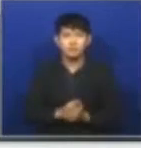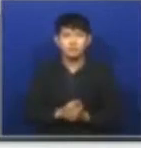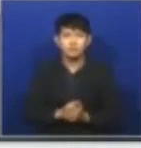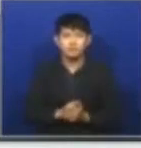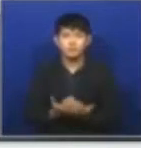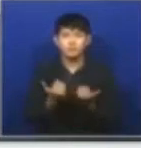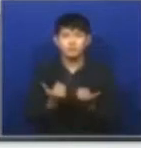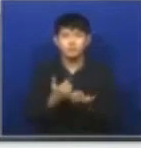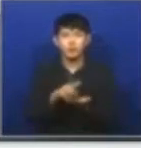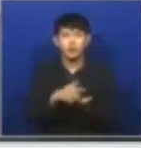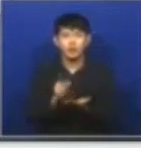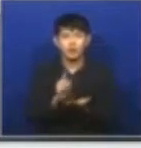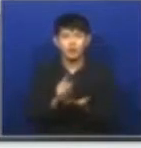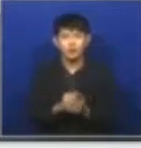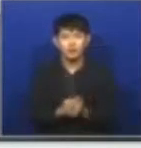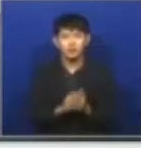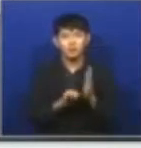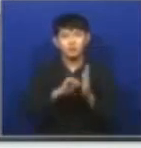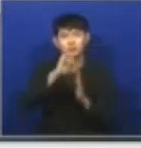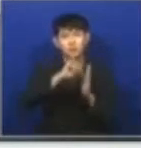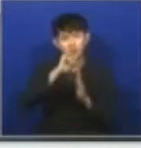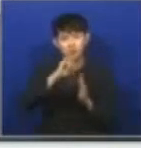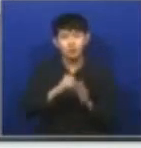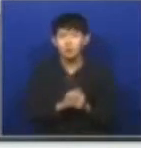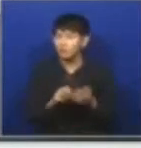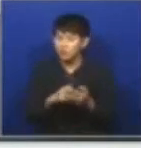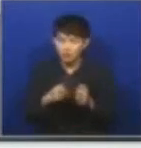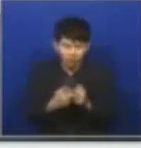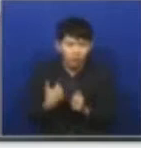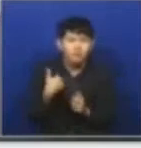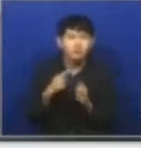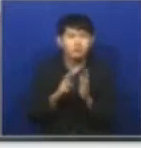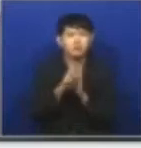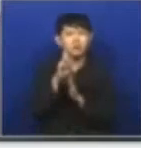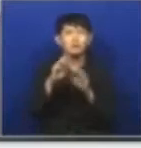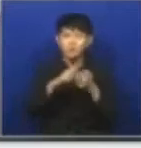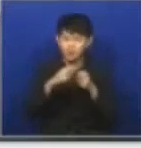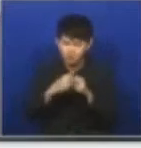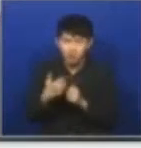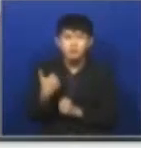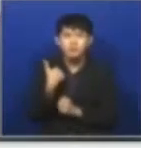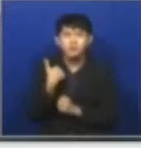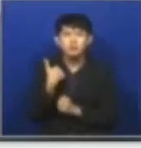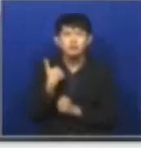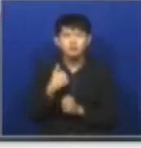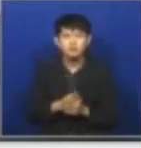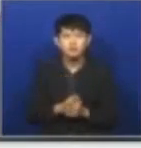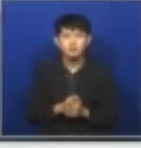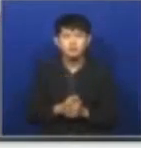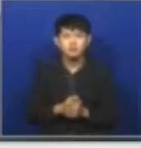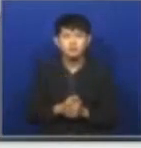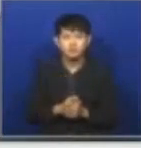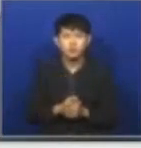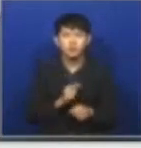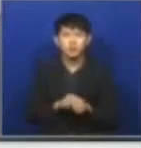าไปทางเชียงใหม่มีปัญหานี้หมดเชียงรายเชียงใหม่มีปัญหาหมด ก็จริงครับสมคว